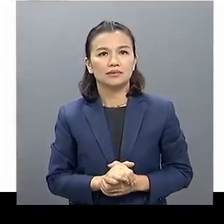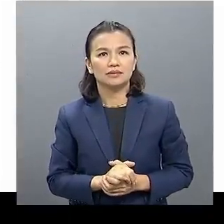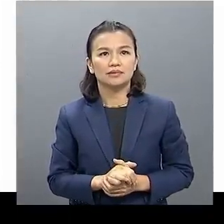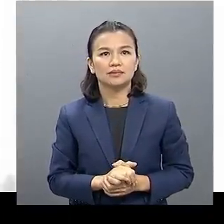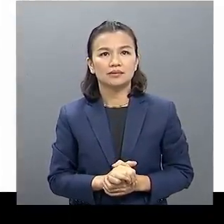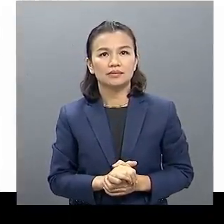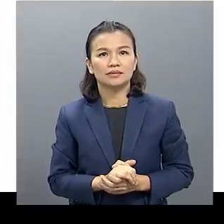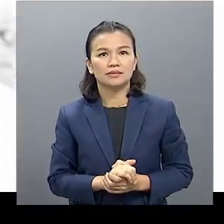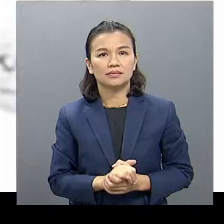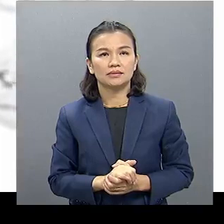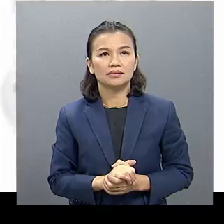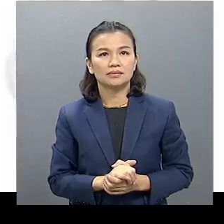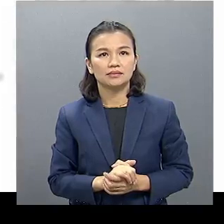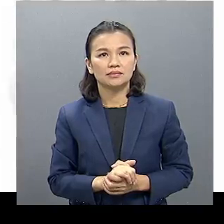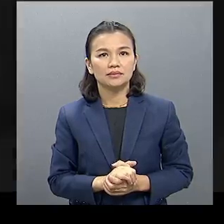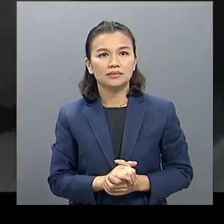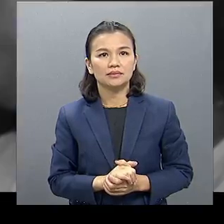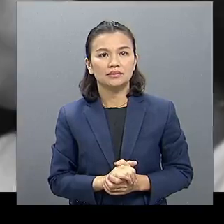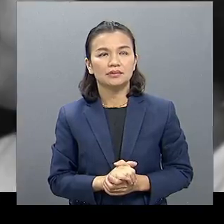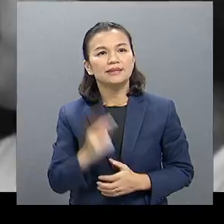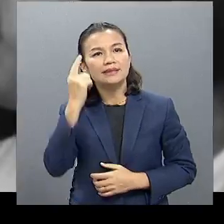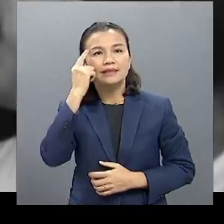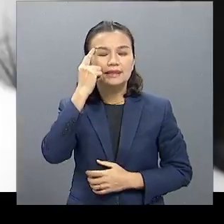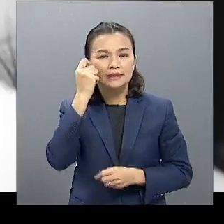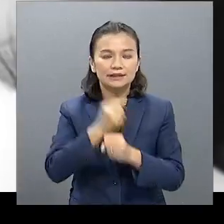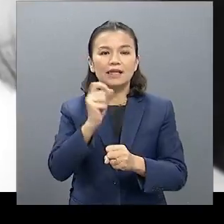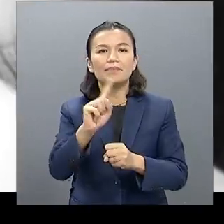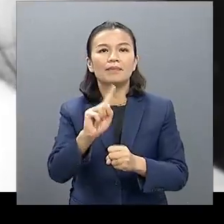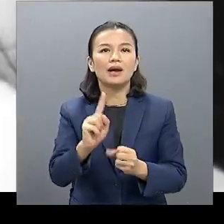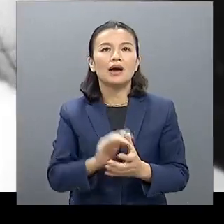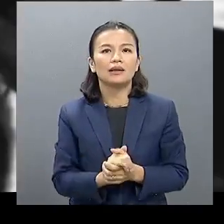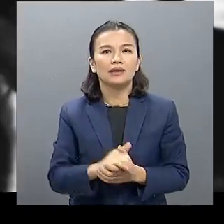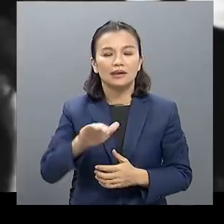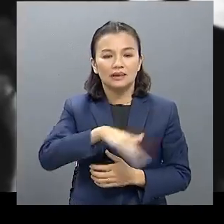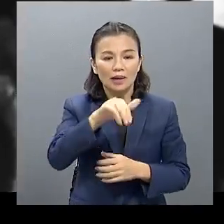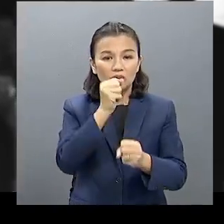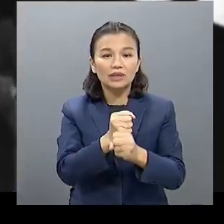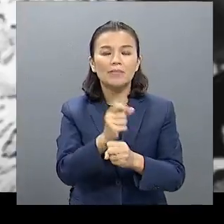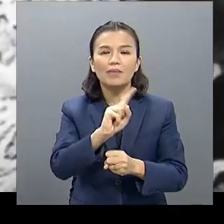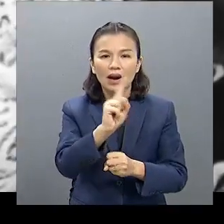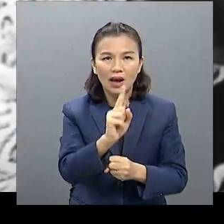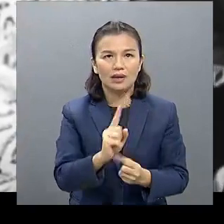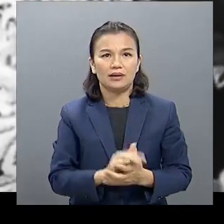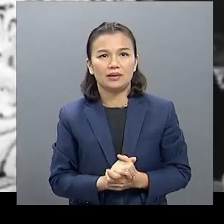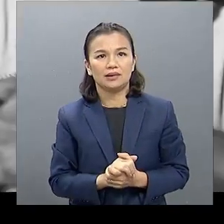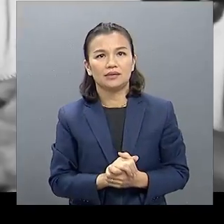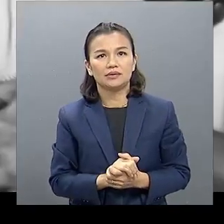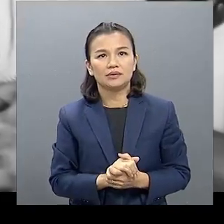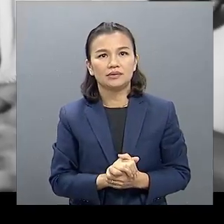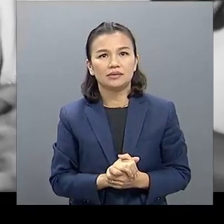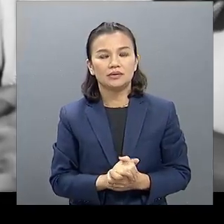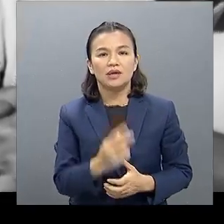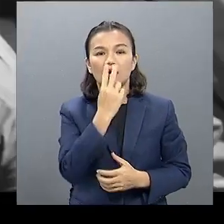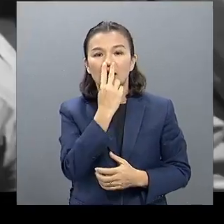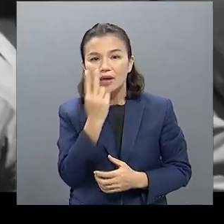ลุกขึ้นมาทำอะไรสักอย่างดีกว่าถามว่าทำอะไรในช่วงเวลานั้นมองดูคนรอบข้างหลายค